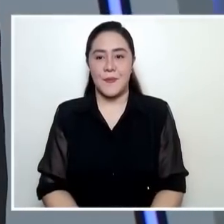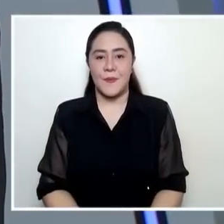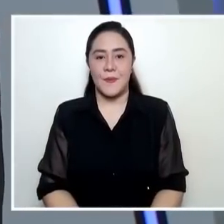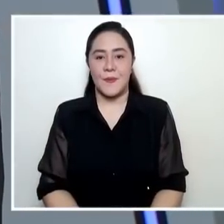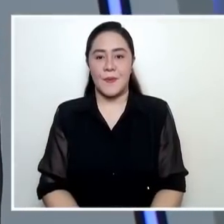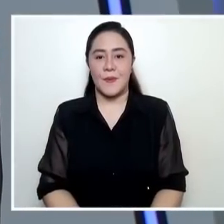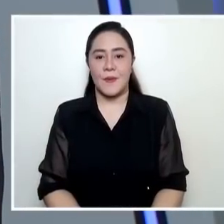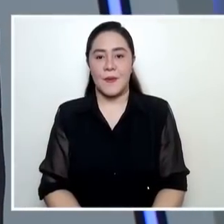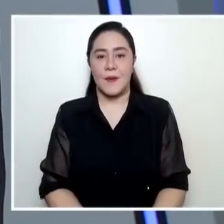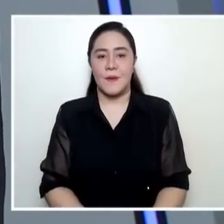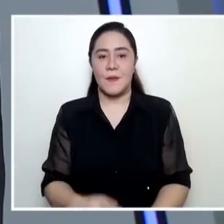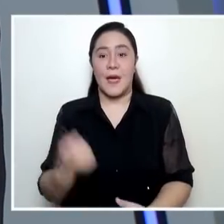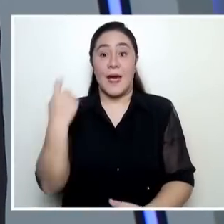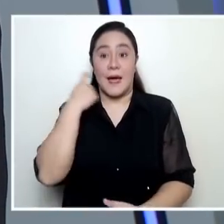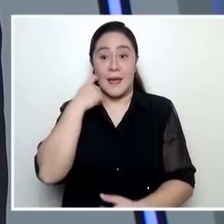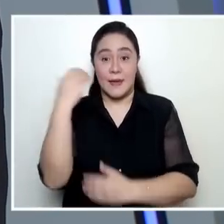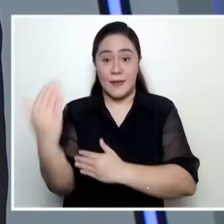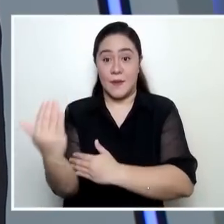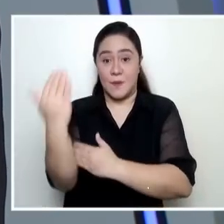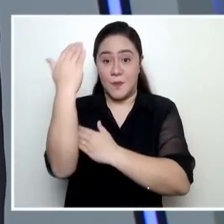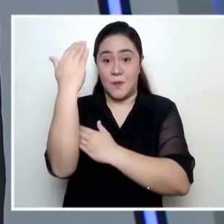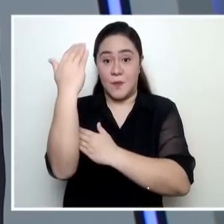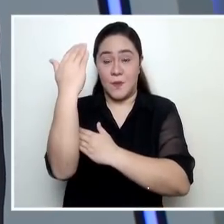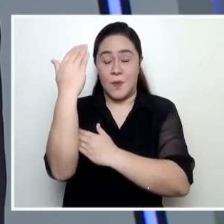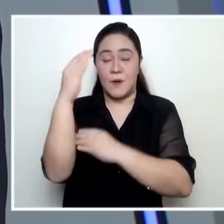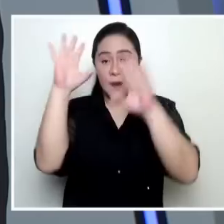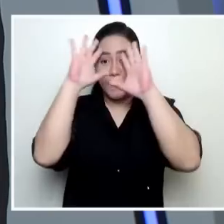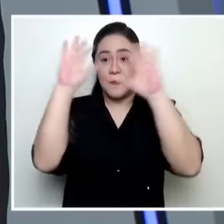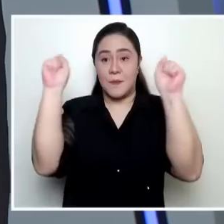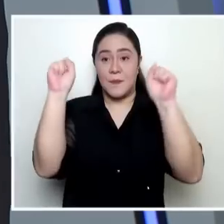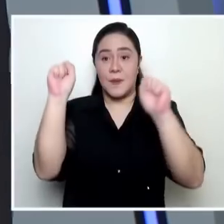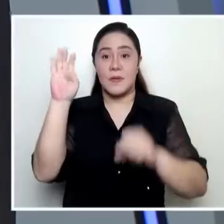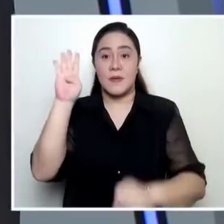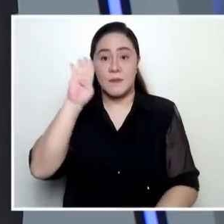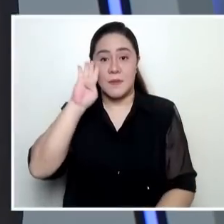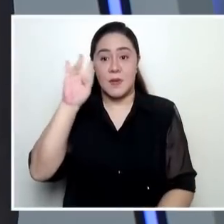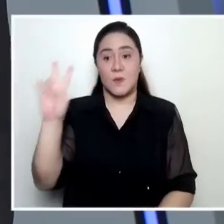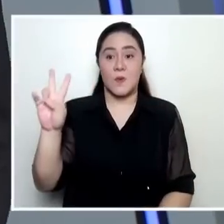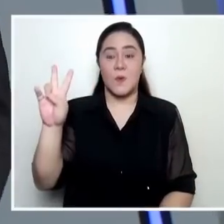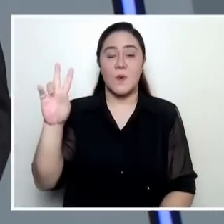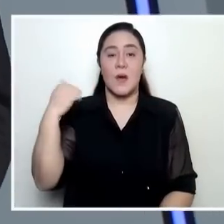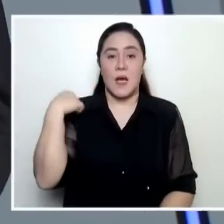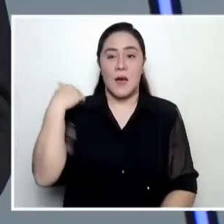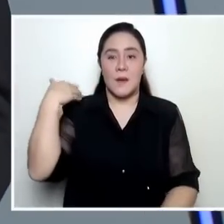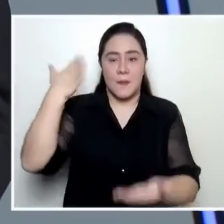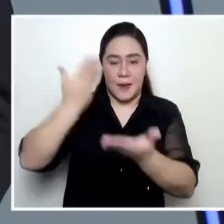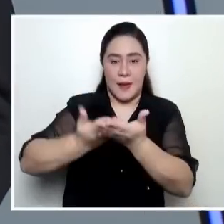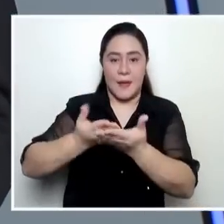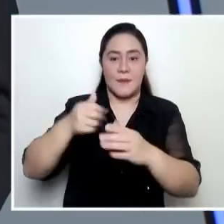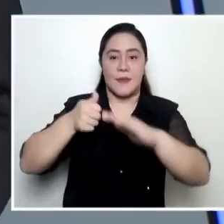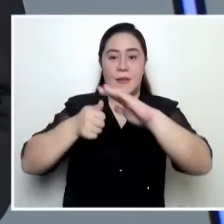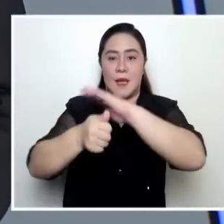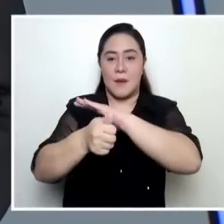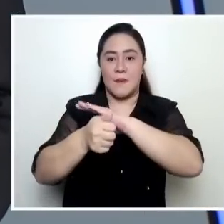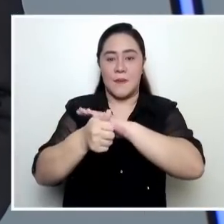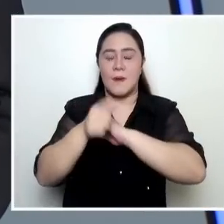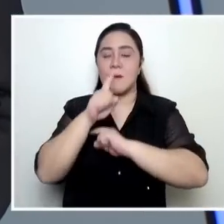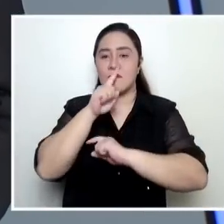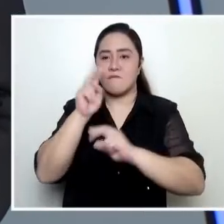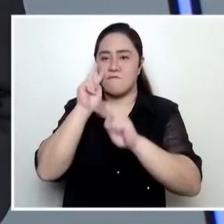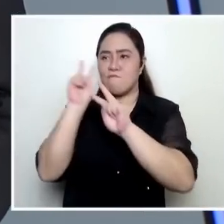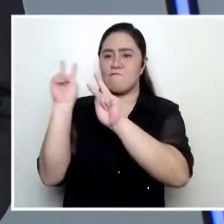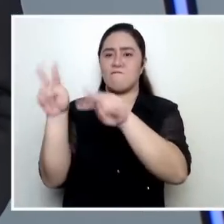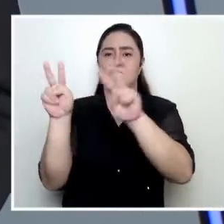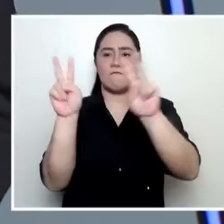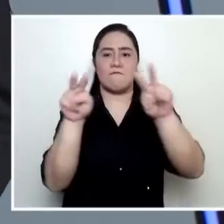Nagtungo na po kanina umaga sa Abra si Pangulong Ferdinand Marcos Jr. para personal na kamustahin ang ginagawang pagtugo ng mga ahensya